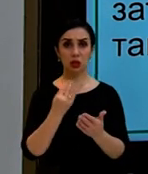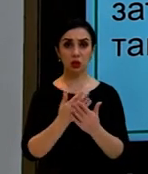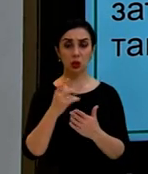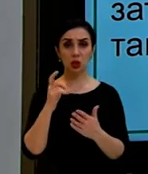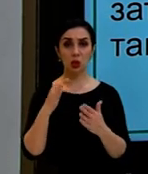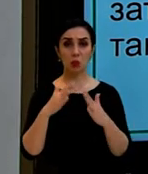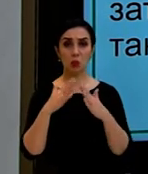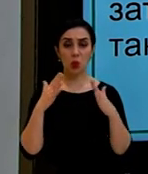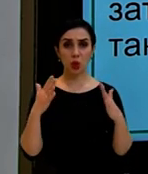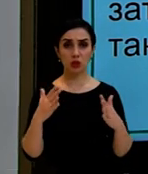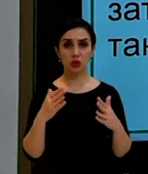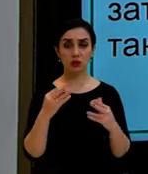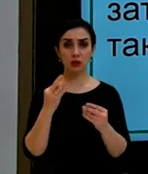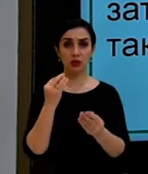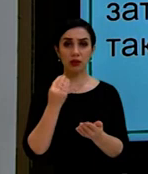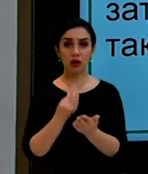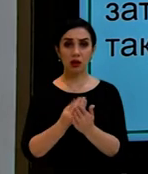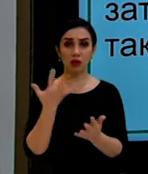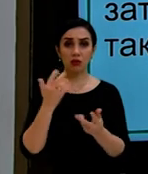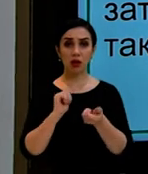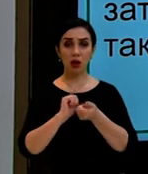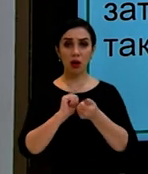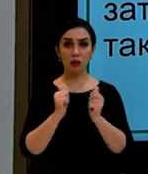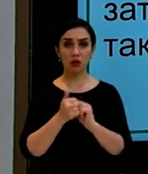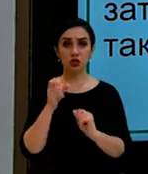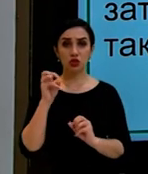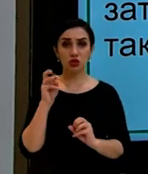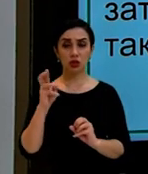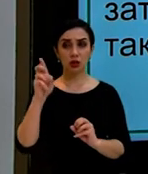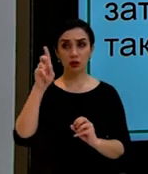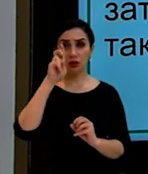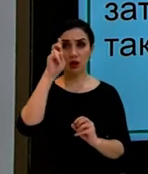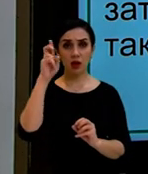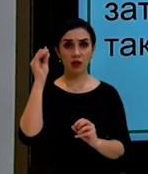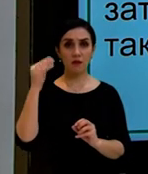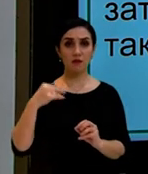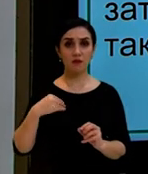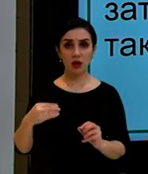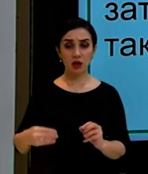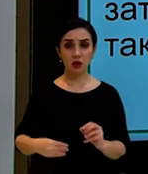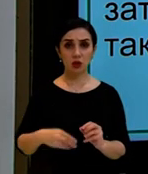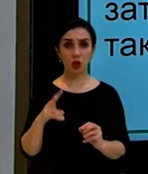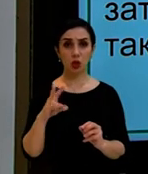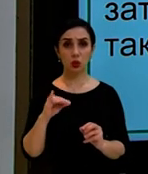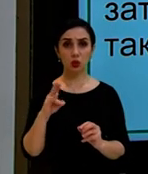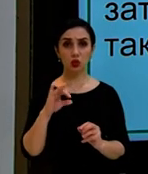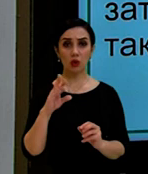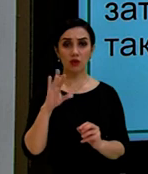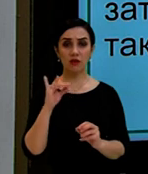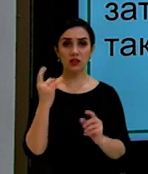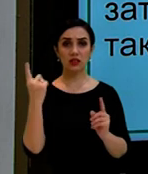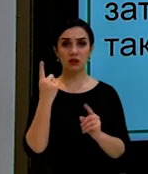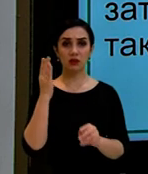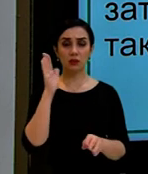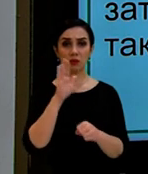больше драгоценных камней чем на короле франции людовик сперва велел